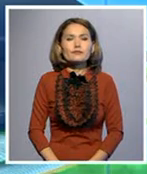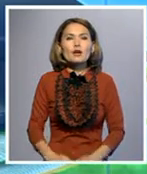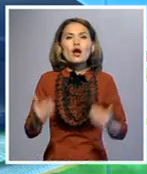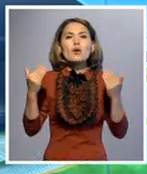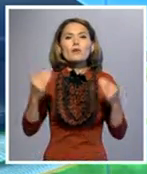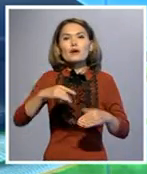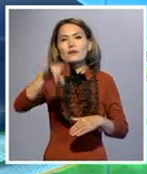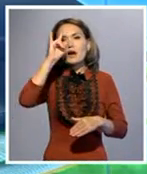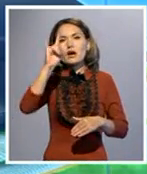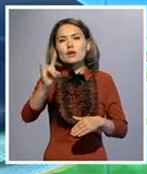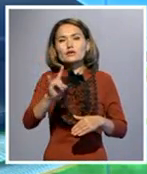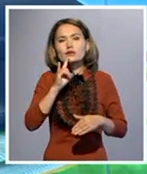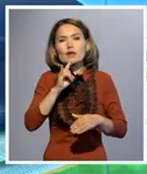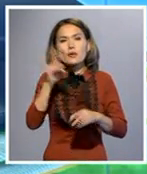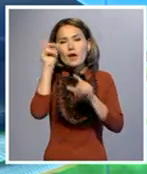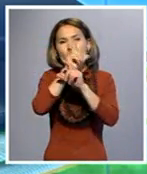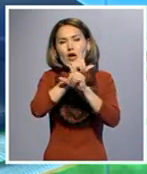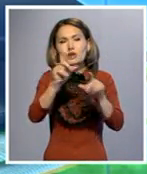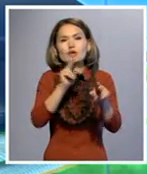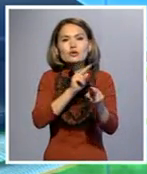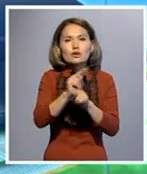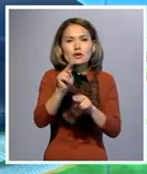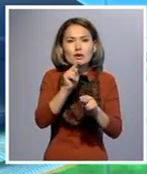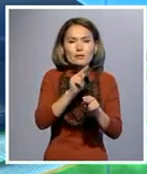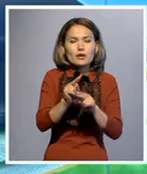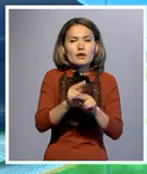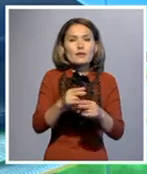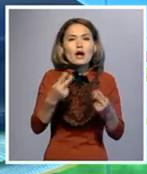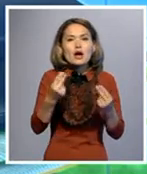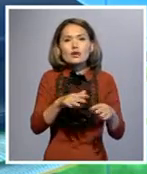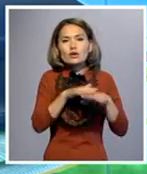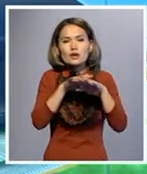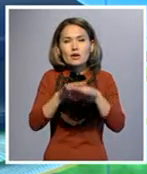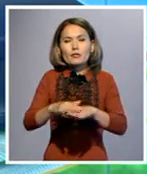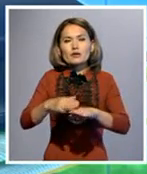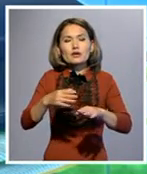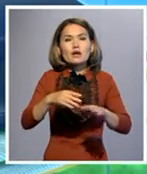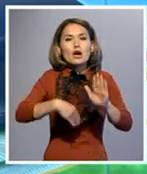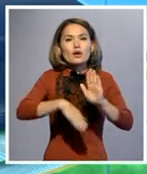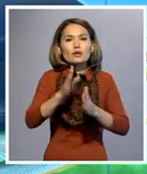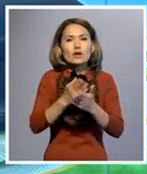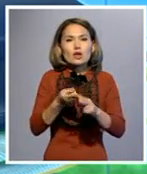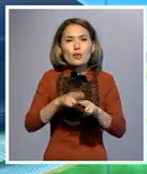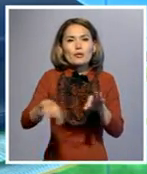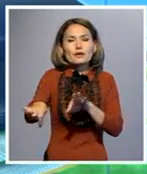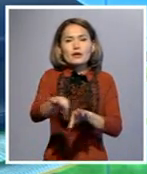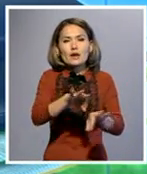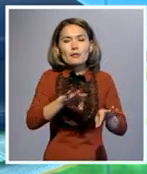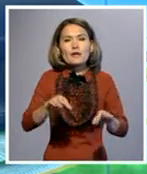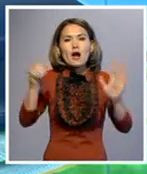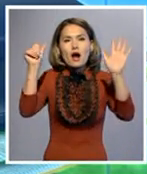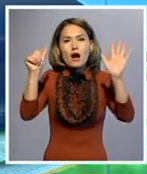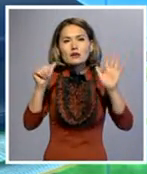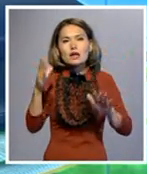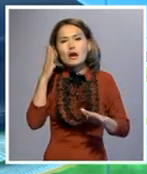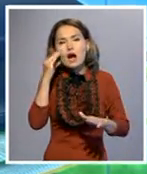Бүгін еліміздегі орта білім беру жүйесін жан басына нормативтік қаржыландырудың тиімділігі мен кемшін тұстар талқыланды. Бұл жоба жарты жылдан бері